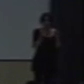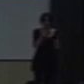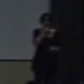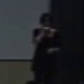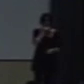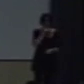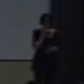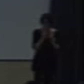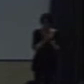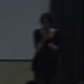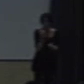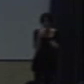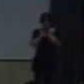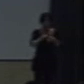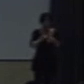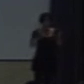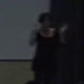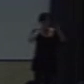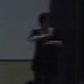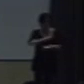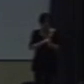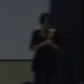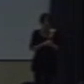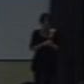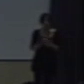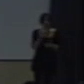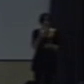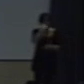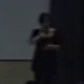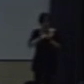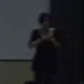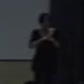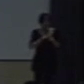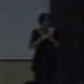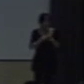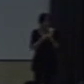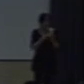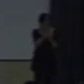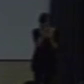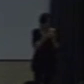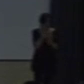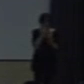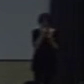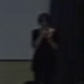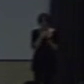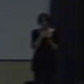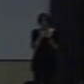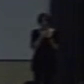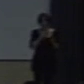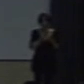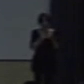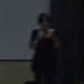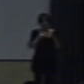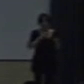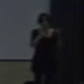des del dimarts a la nit, que estava com a fotoperiodista, jo havia de cobrir tots els esdeveniments que es donaven a la Ciutadella amb el tema dels